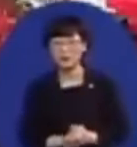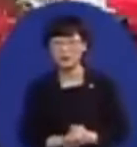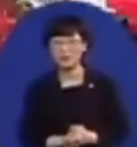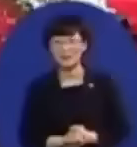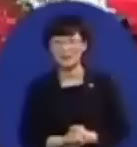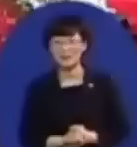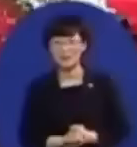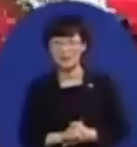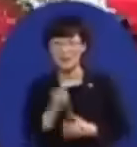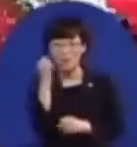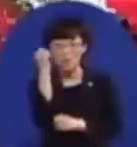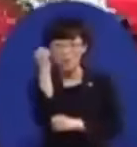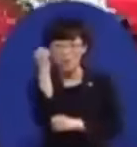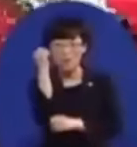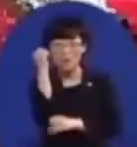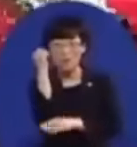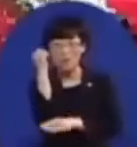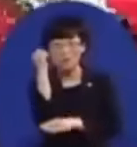원래